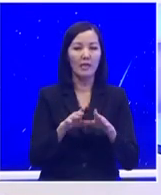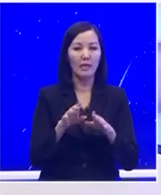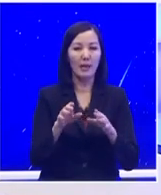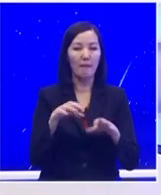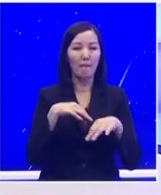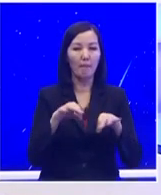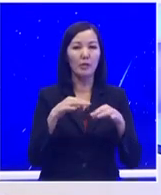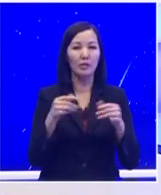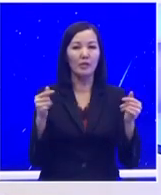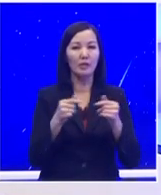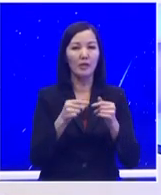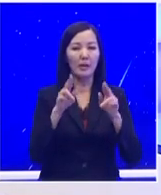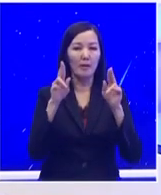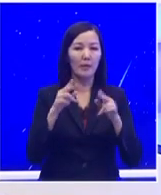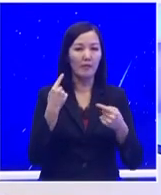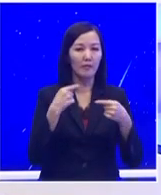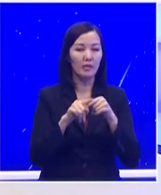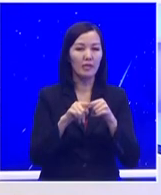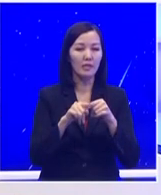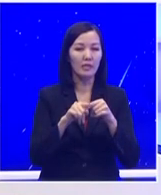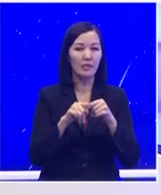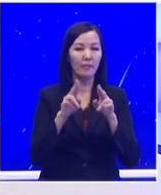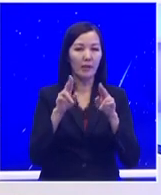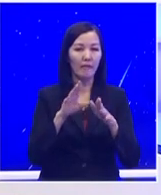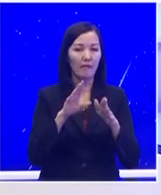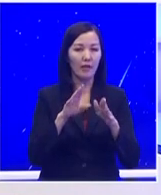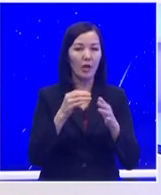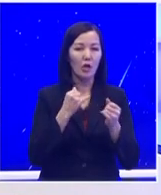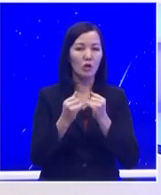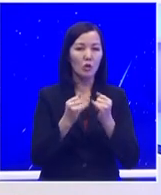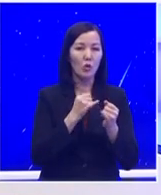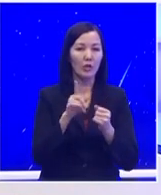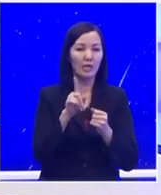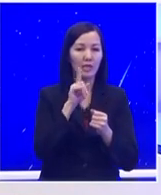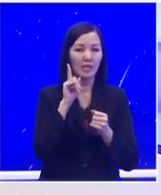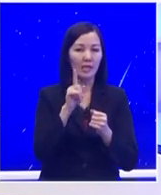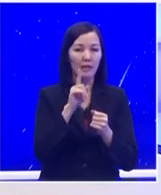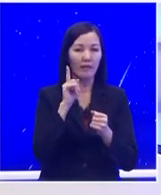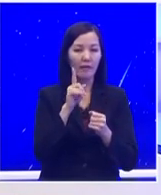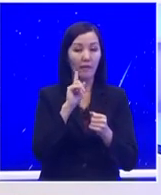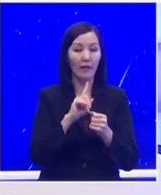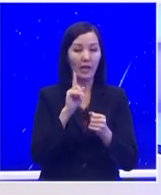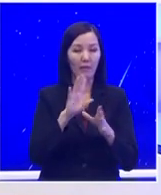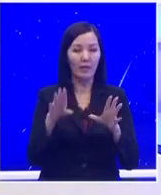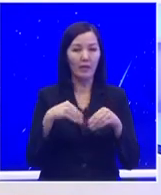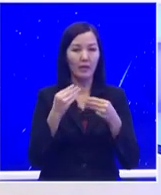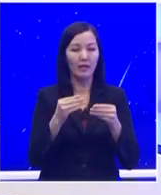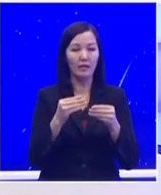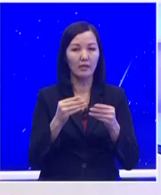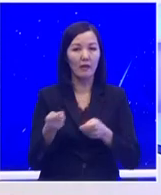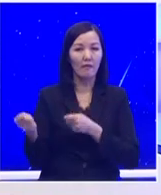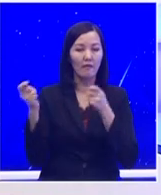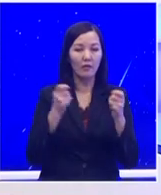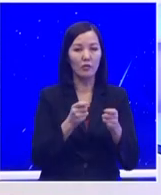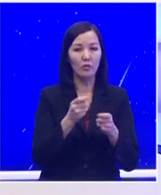соответствовать правилам технического регламента. А желтый цвет временных государственных номеров будет выделять автомобили, ввезенные